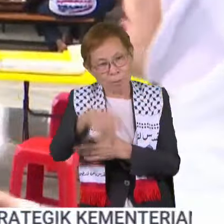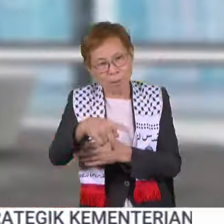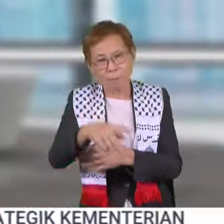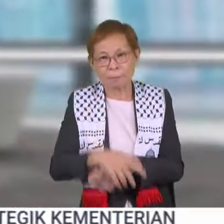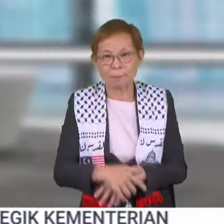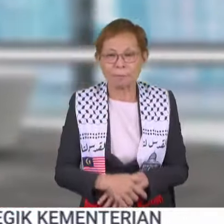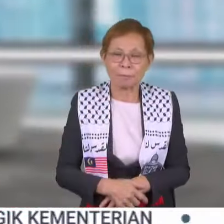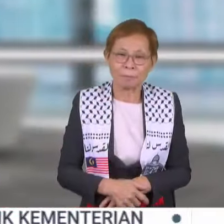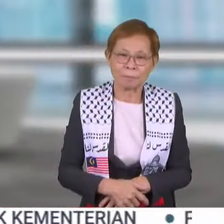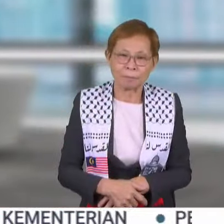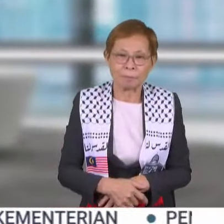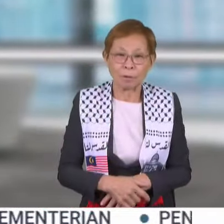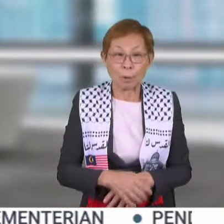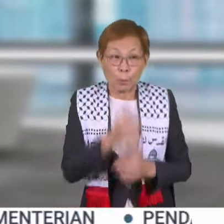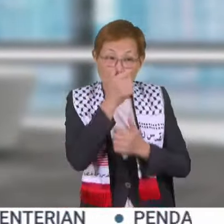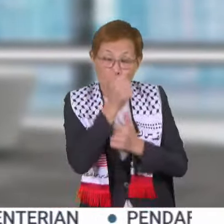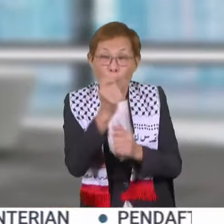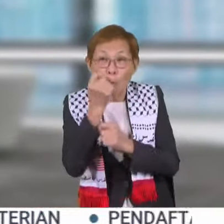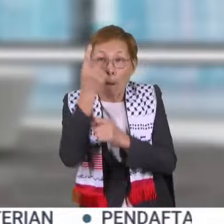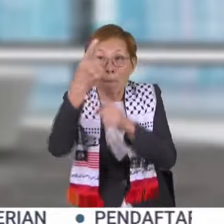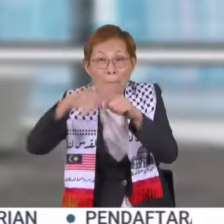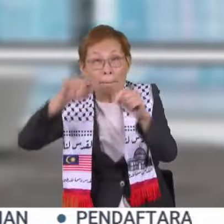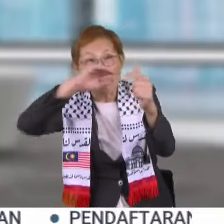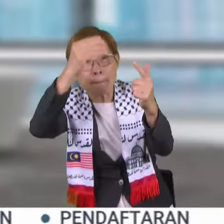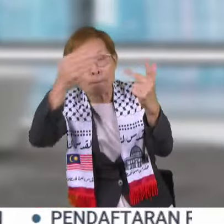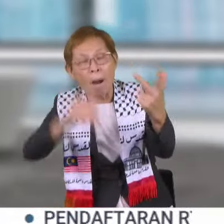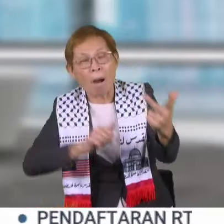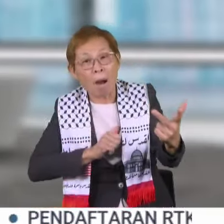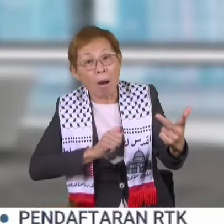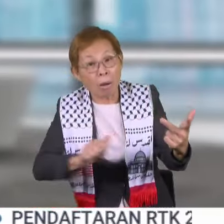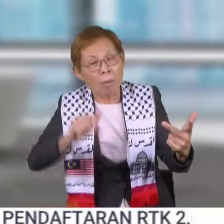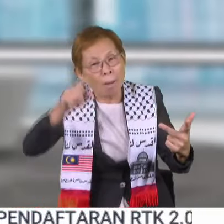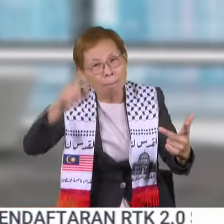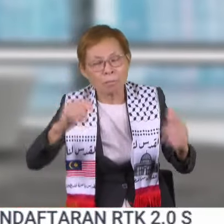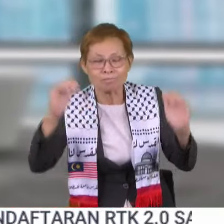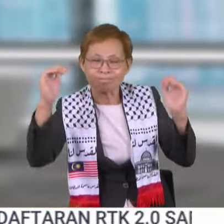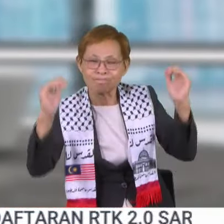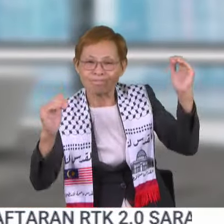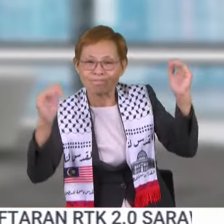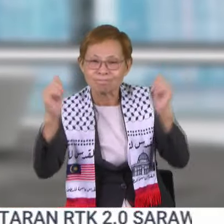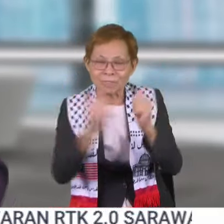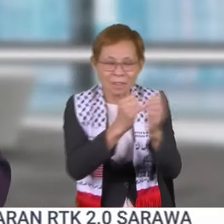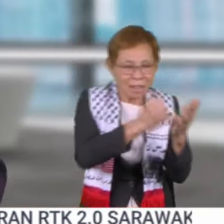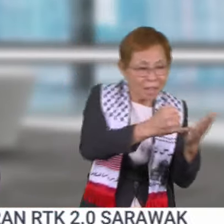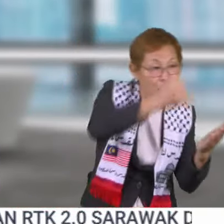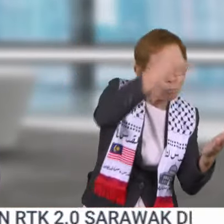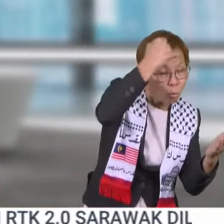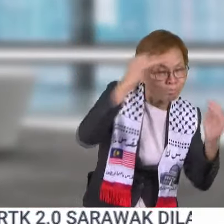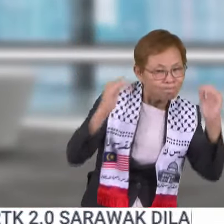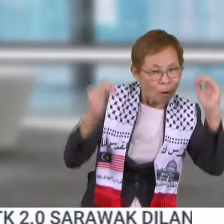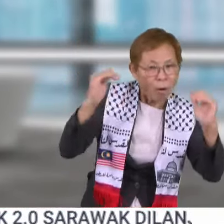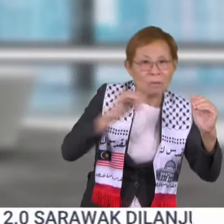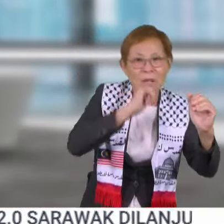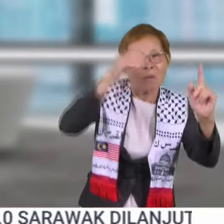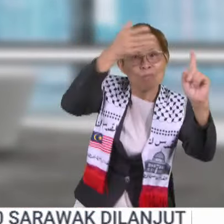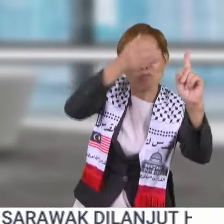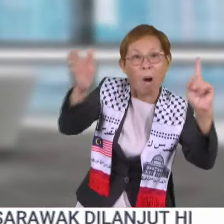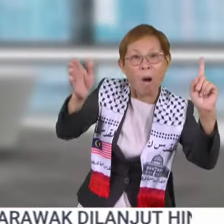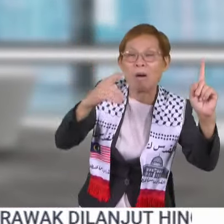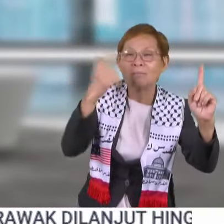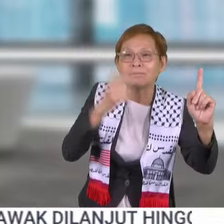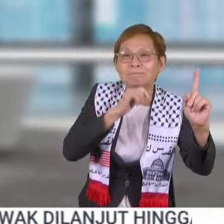sendiri keterujaan memahami pelbagai aspek agama perlu diimbangi dengan ilmu supaya tidak tersasar